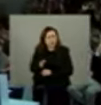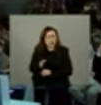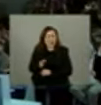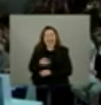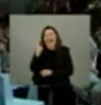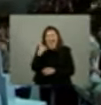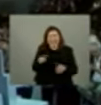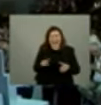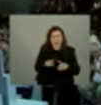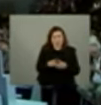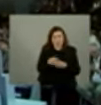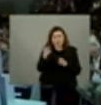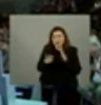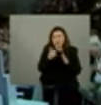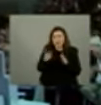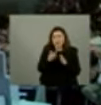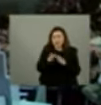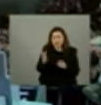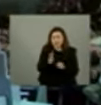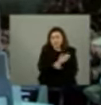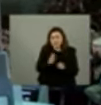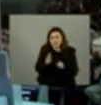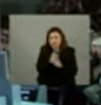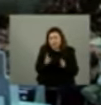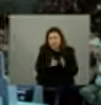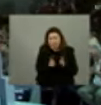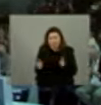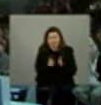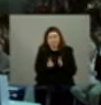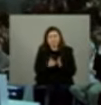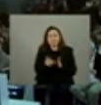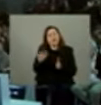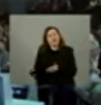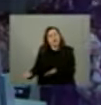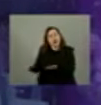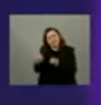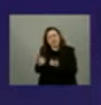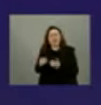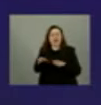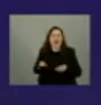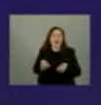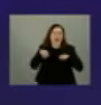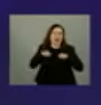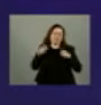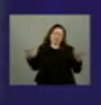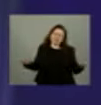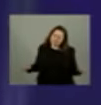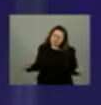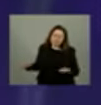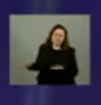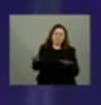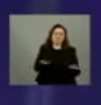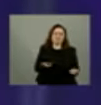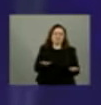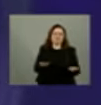την αναδιατυπώσω, αν μου επιτρέπετε. Την πορεία των πολιτικών πραγμάτων σε ένα χώρο και σε ένα κόμμα. Περισσότερο την ορίζει η πολιτική συνθήκη